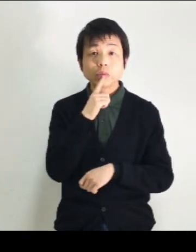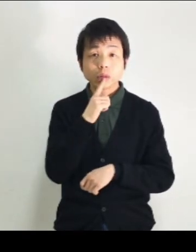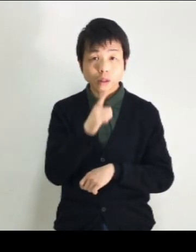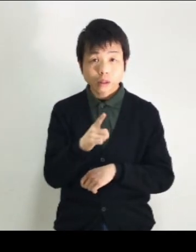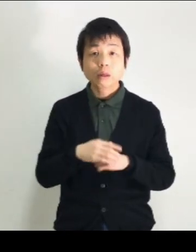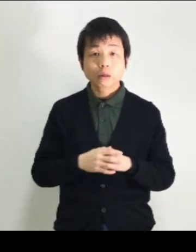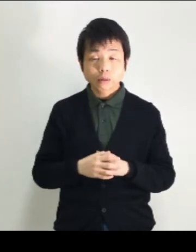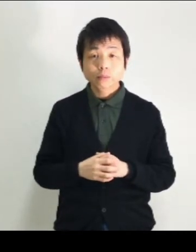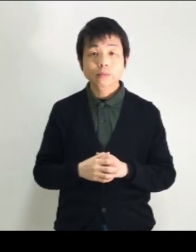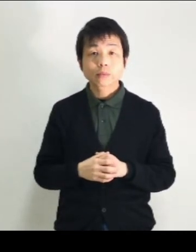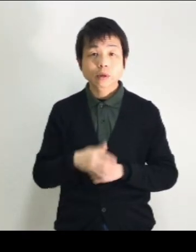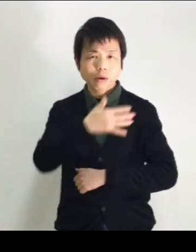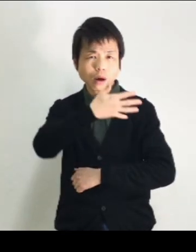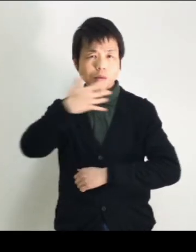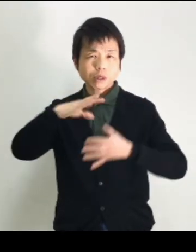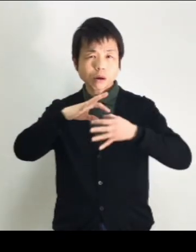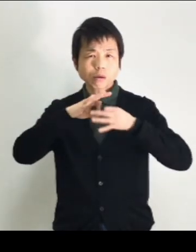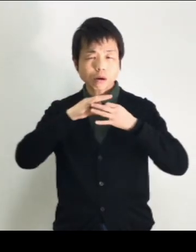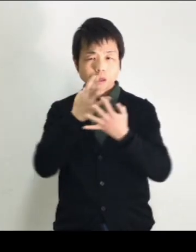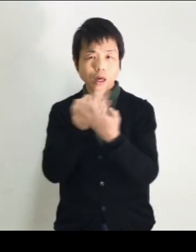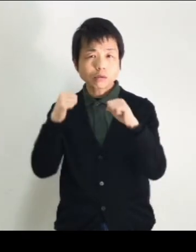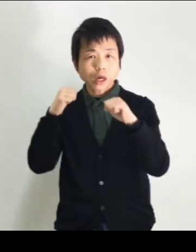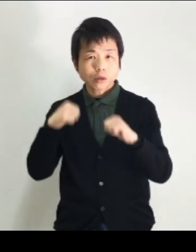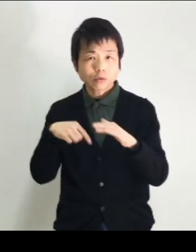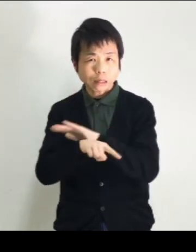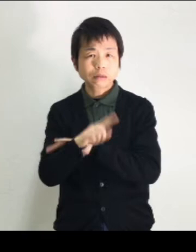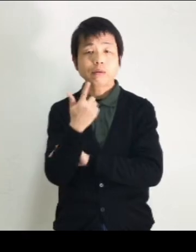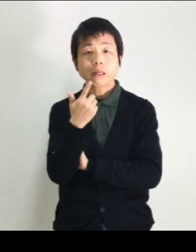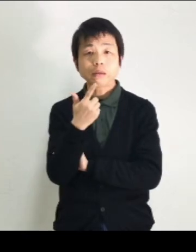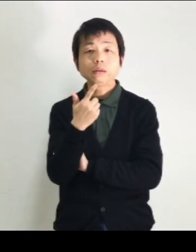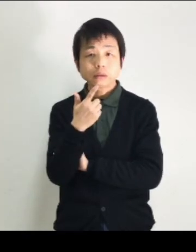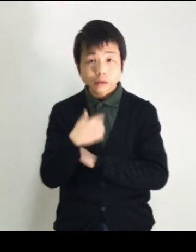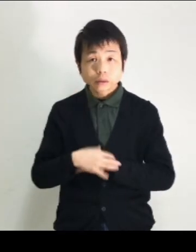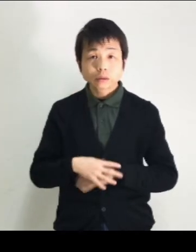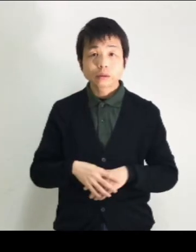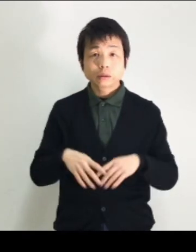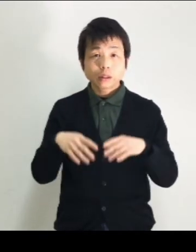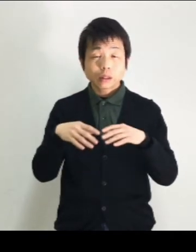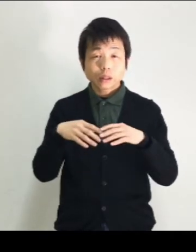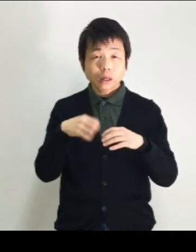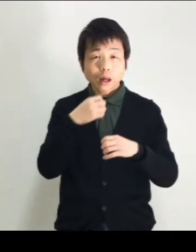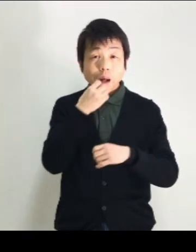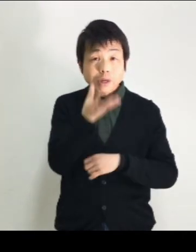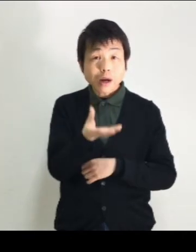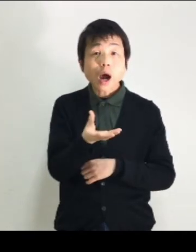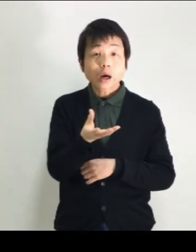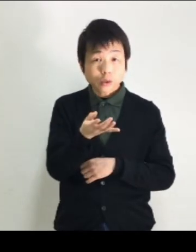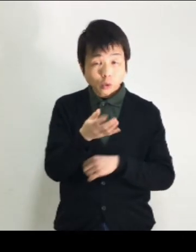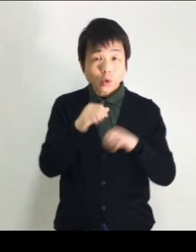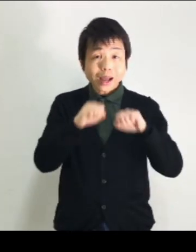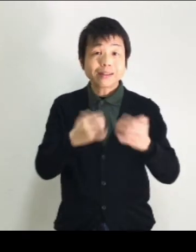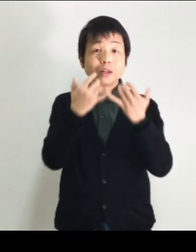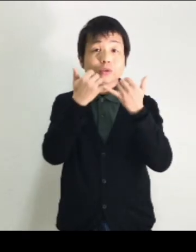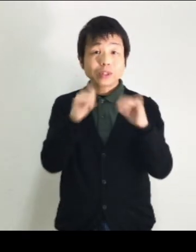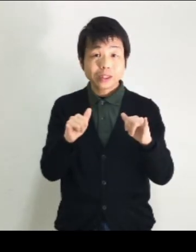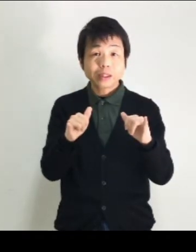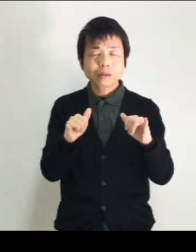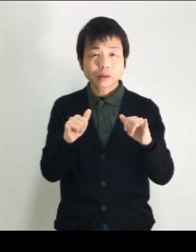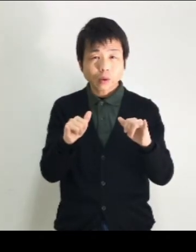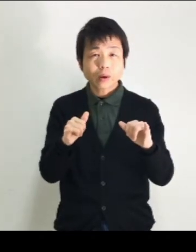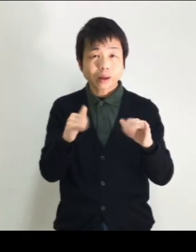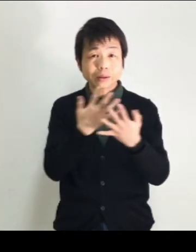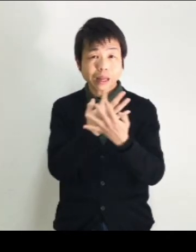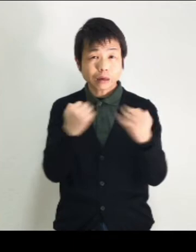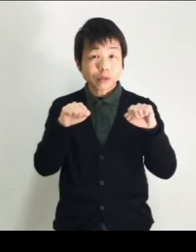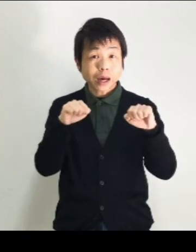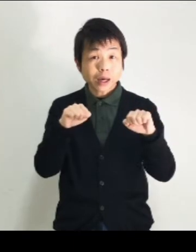これ別にアメリカだからたくさんいるわけではなくって、これだけの人がカミングアウトしてますよっていう多分数字なん